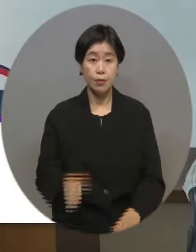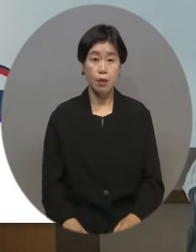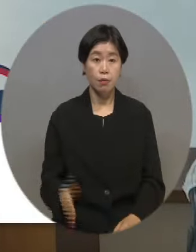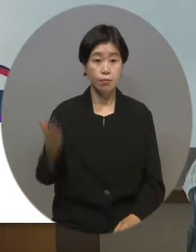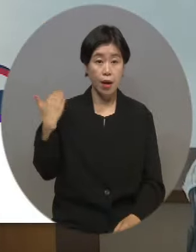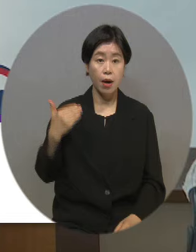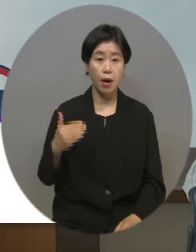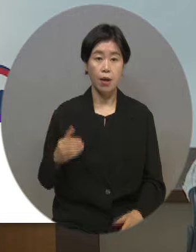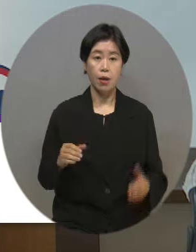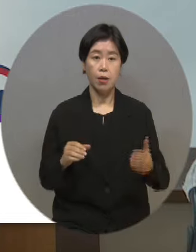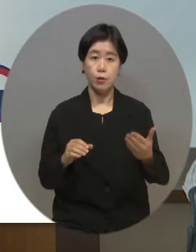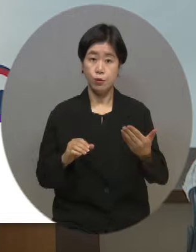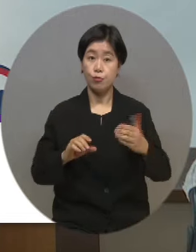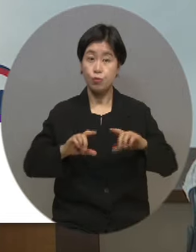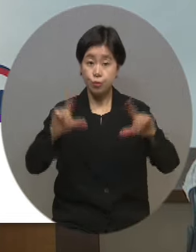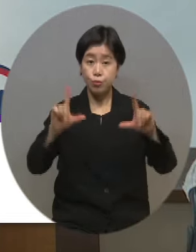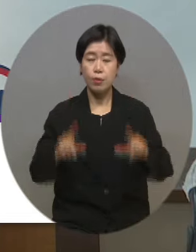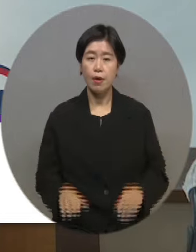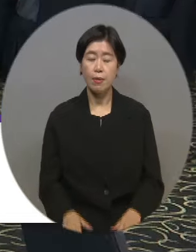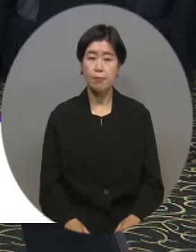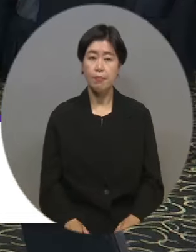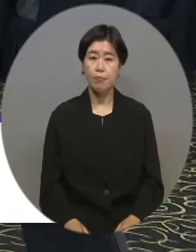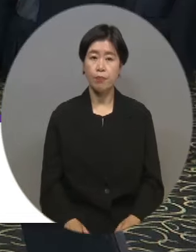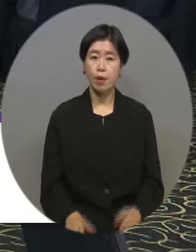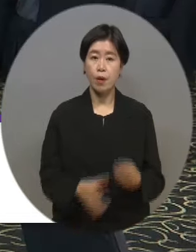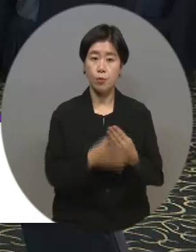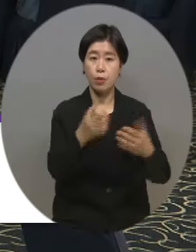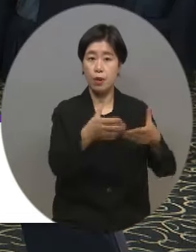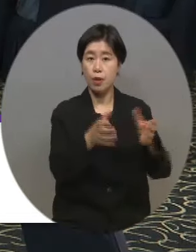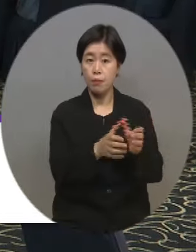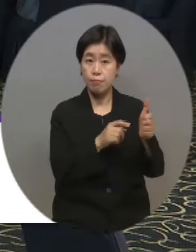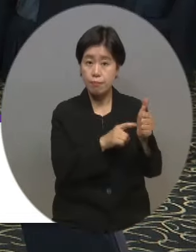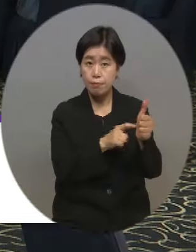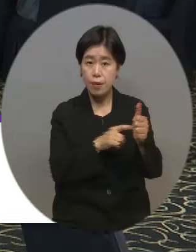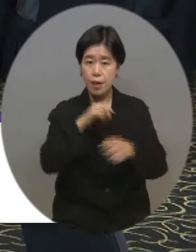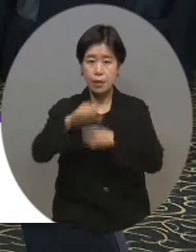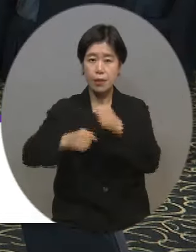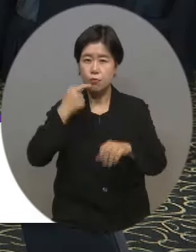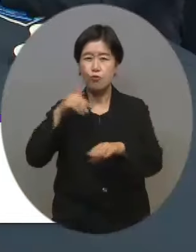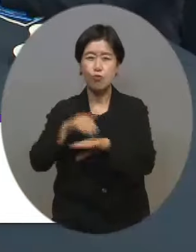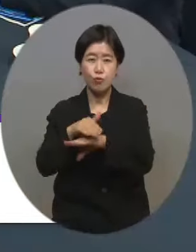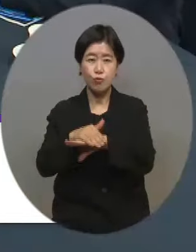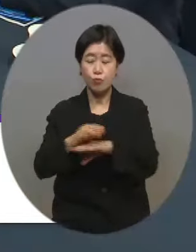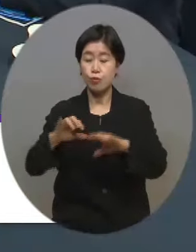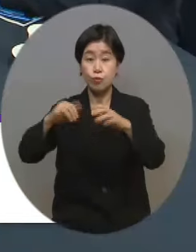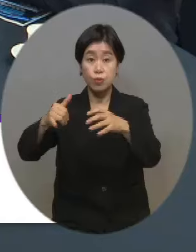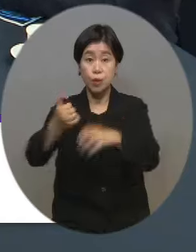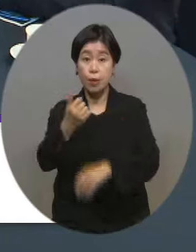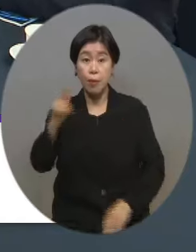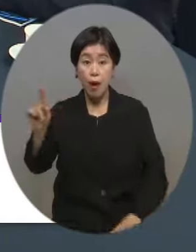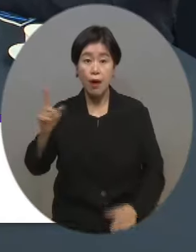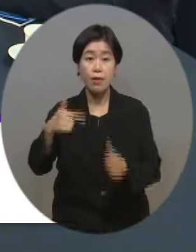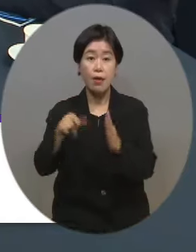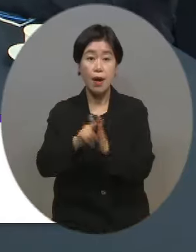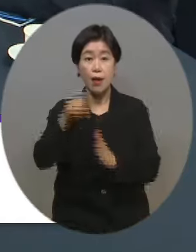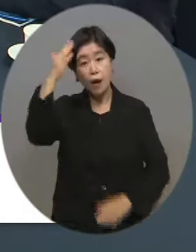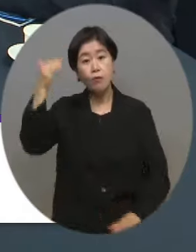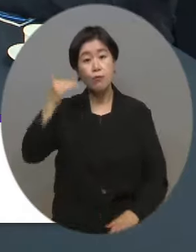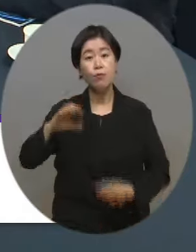통일부 장관은 통일 담론의 발전과 진화, 자유민주주의와 국제화를 주제로 열린 한국국제정치학회